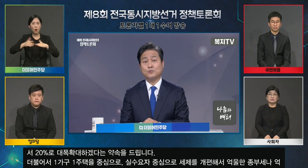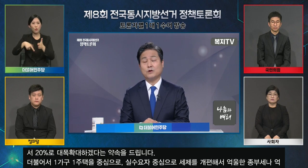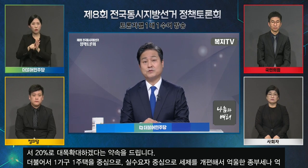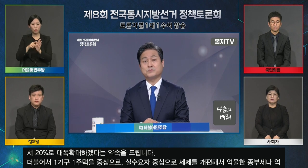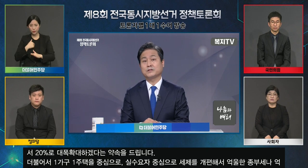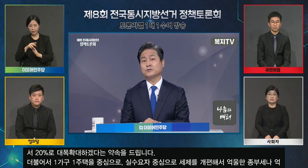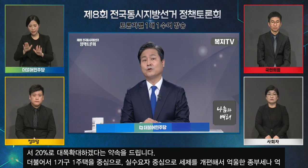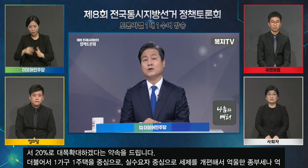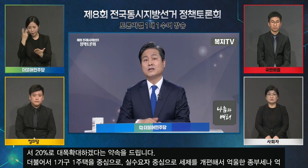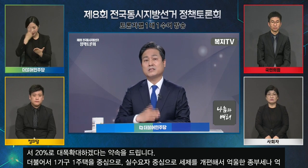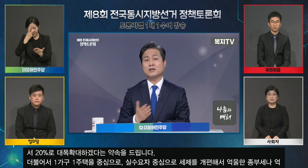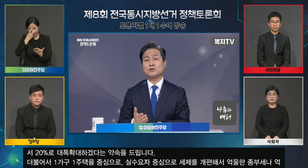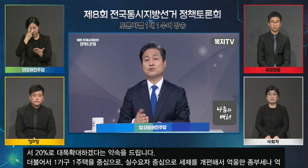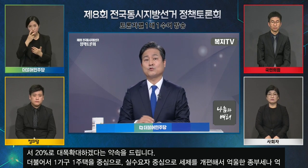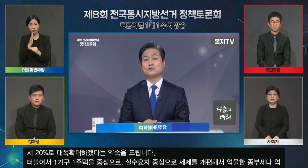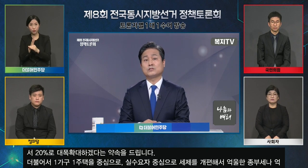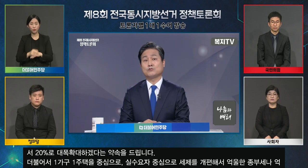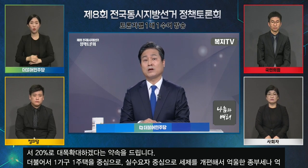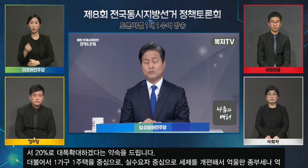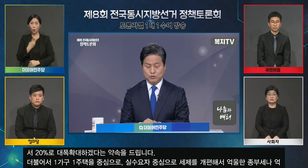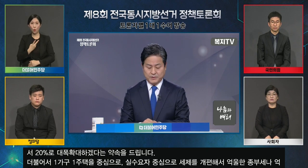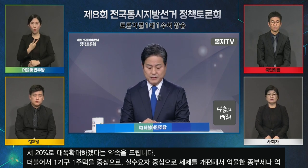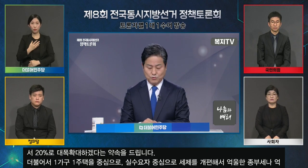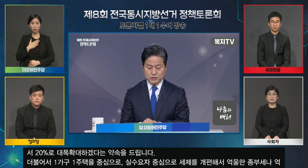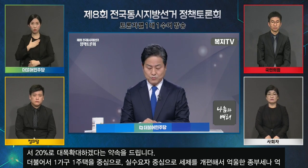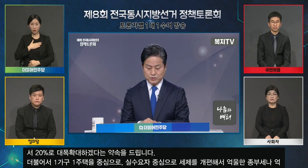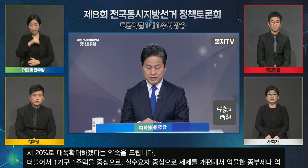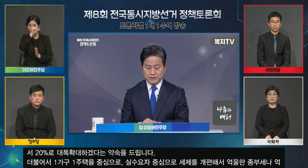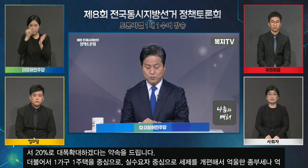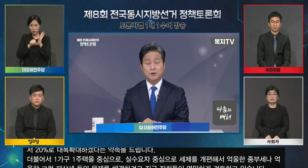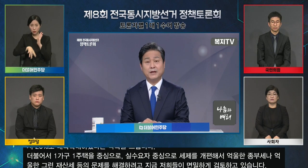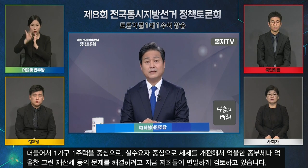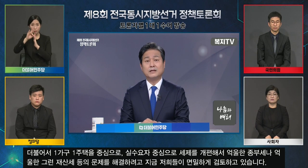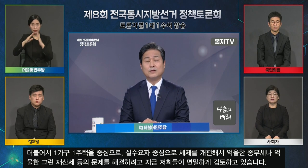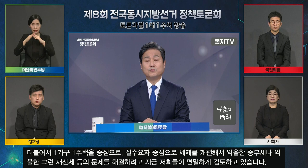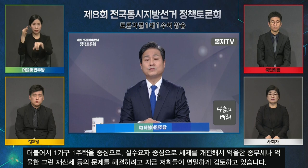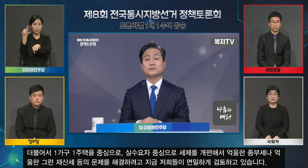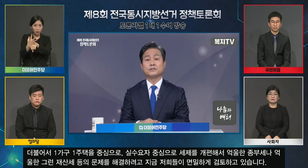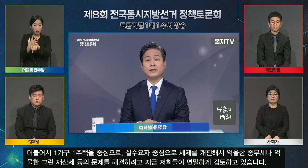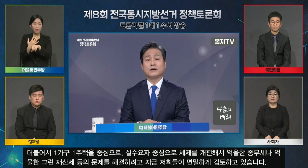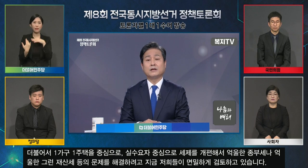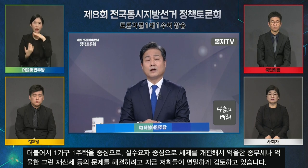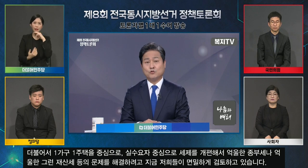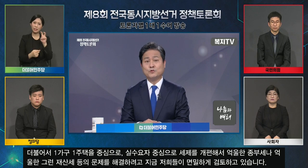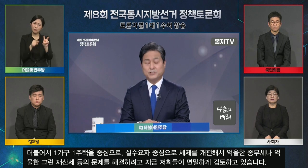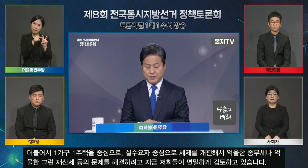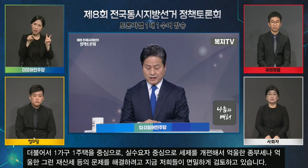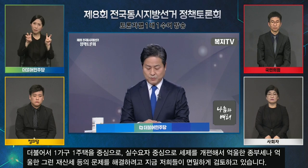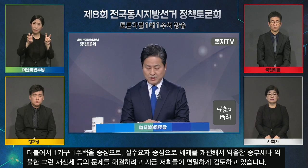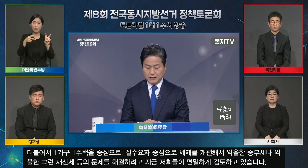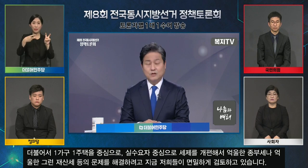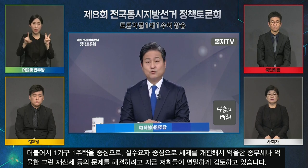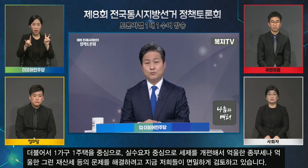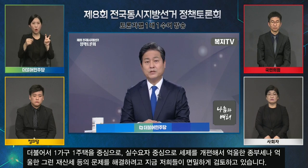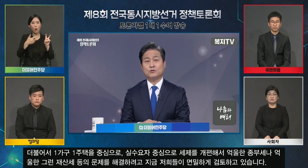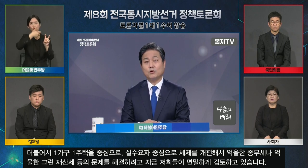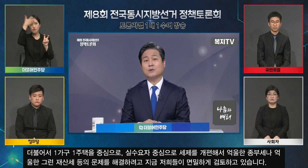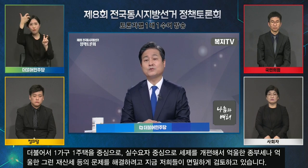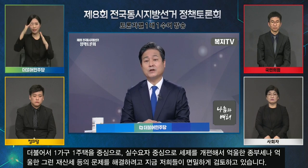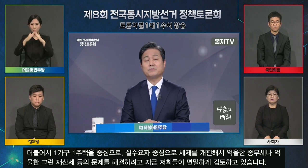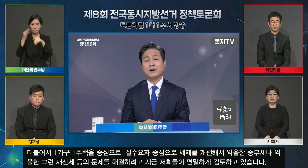면밀하게 검토하고 있습니다. 그리고 생애 최초로 주택을 구입하는 2030 세대를 포함한 분들의 꿈을 실현하기 위한